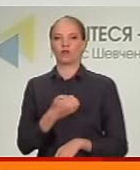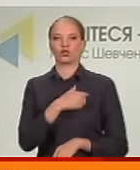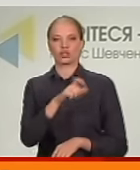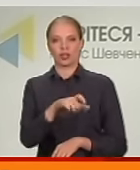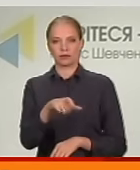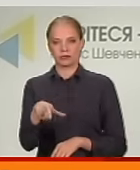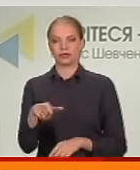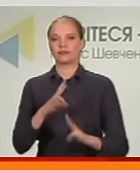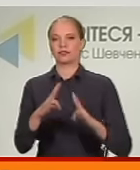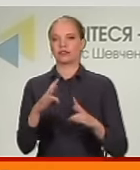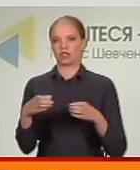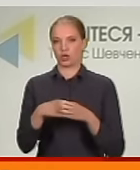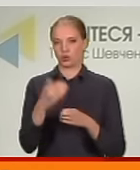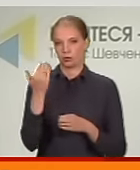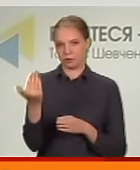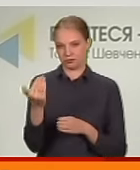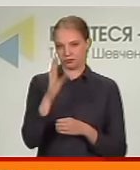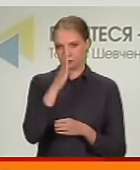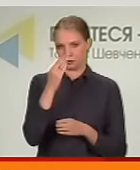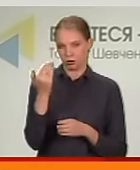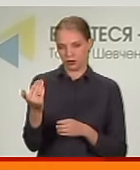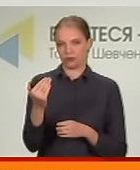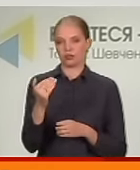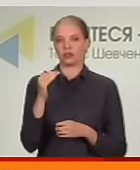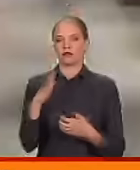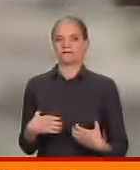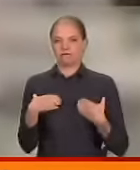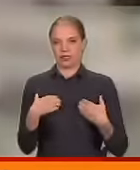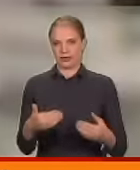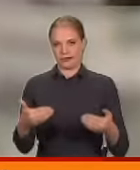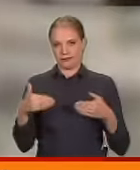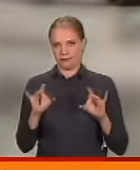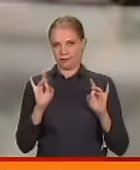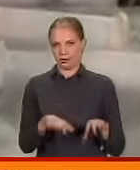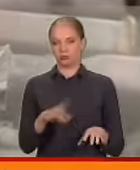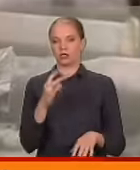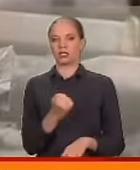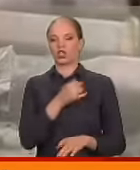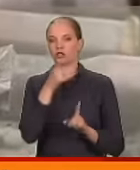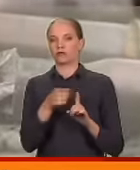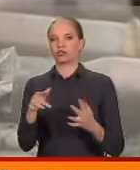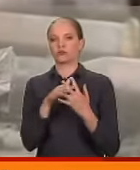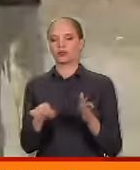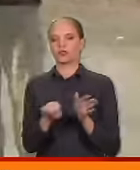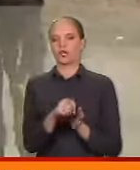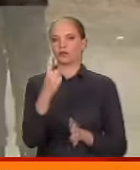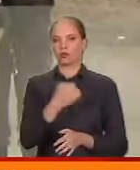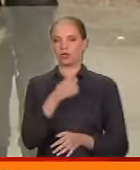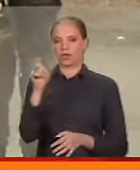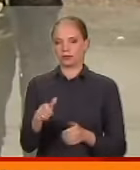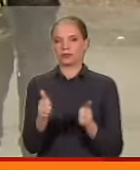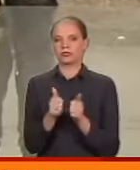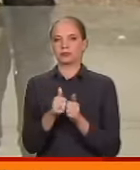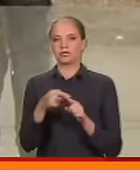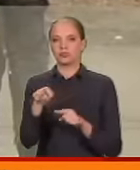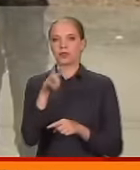армійців диверсійна розвідувальна група противника в паніці відступила. На жаль, під час бою загинув один армієць. Біля